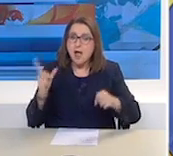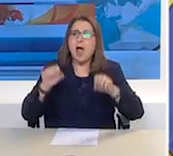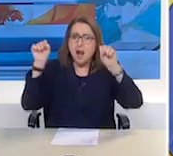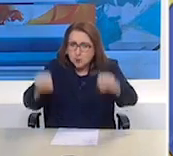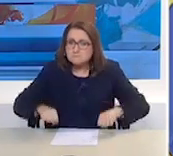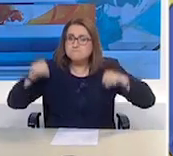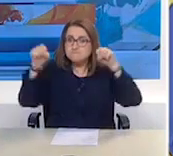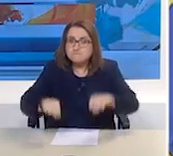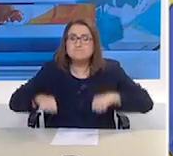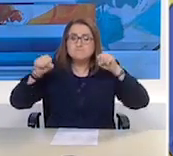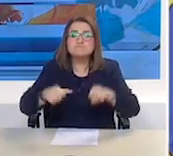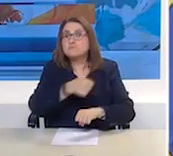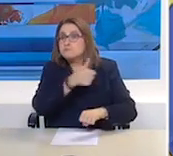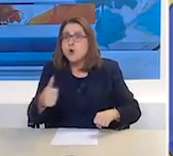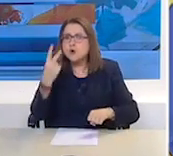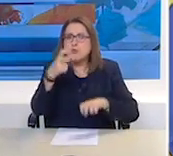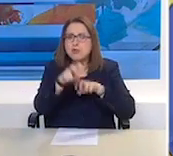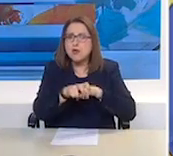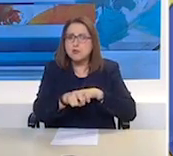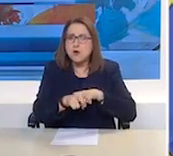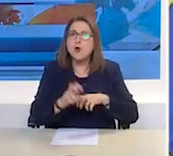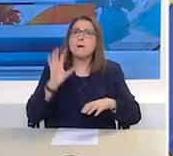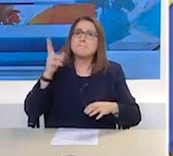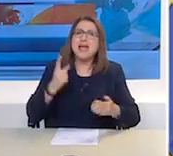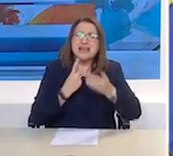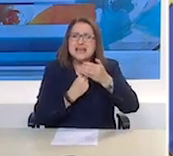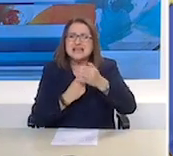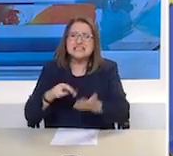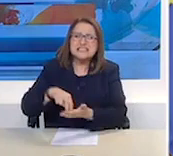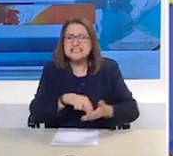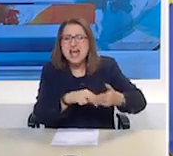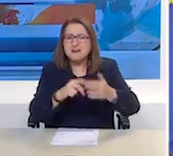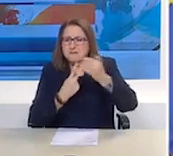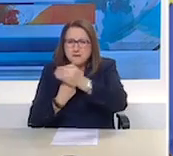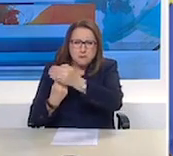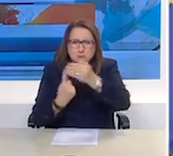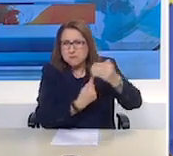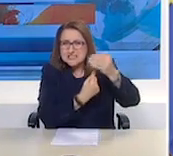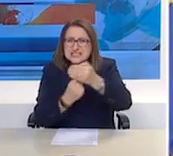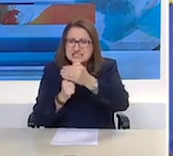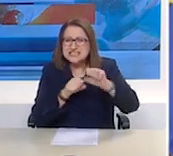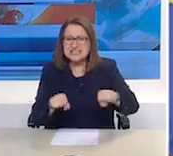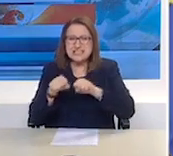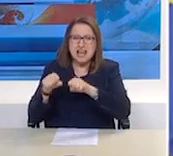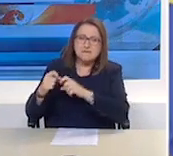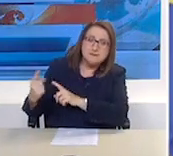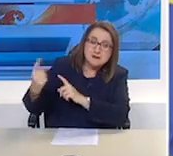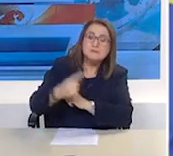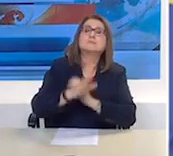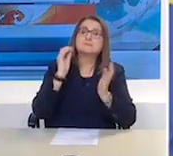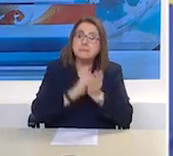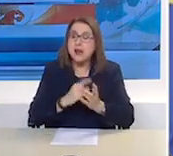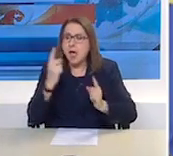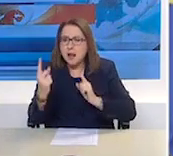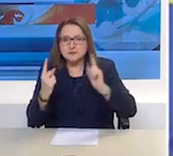θαλάσσιο σκι. Δυνατότητα χρήση των ανοιχτών και κλειστών αθλητικών εγκαταστάσεων πλην κολυμβητηρίων έχουν υποψήφιοι για να εισαχθούν σε